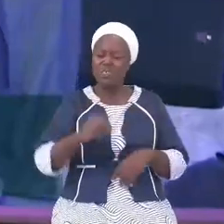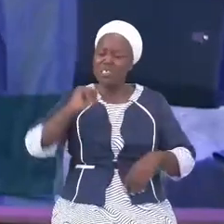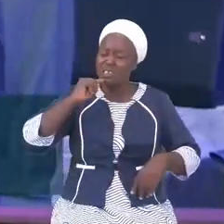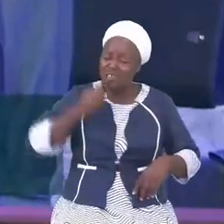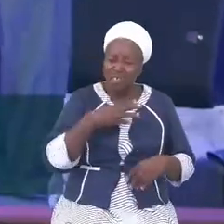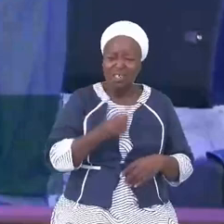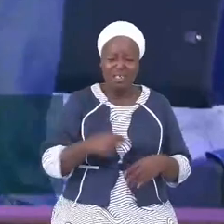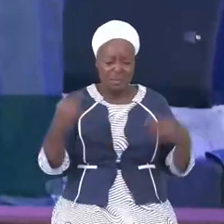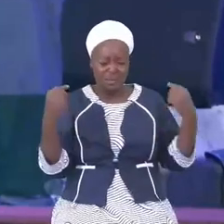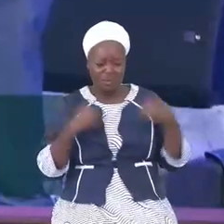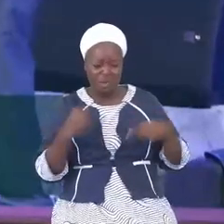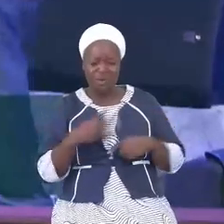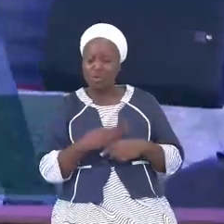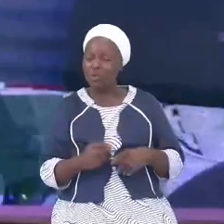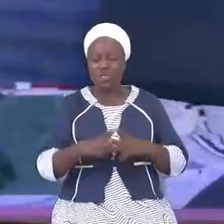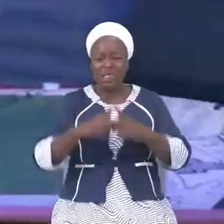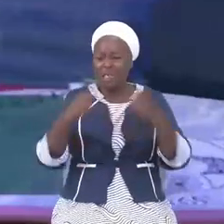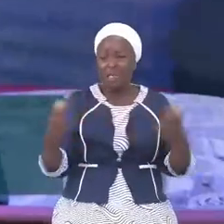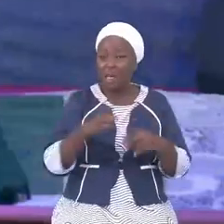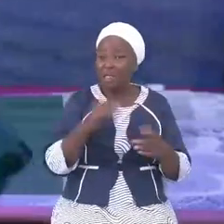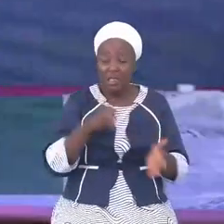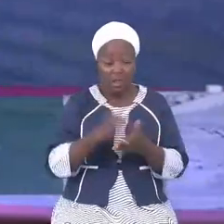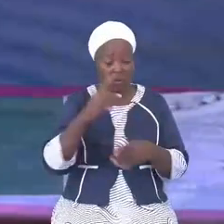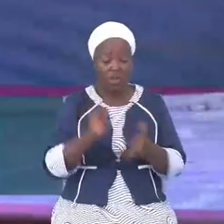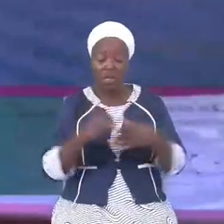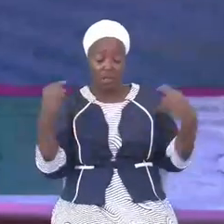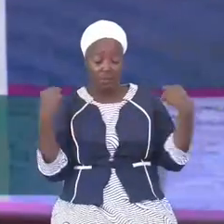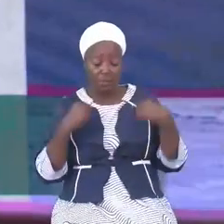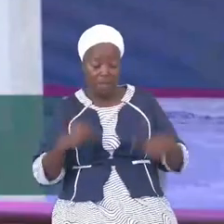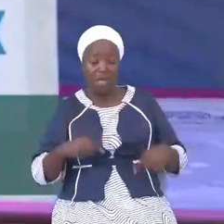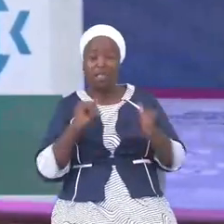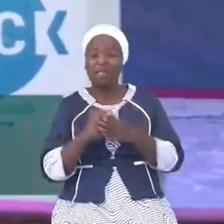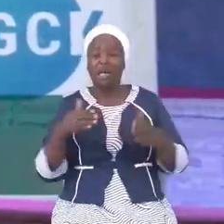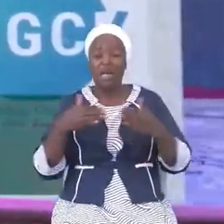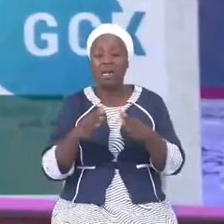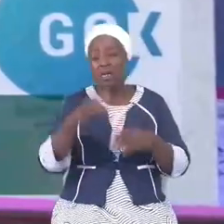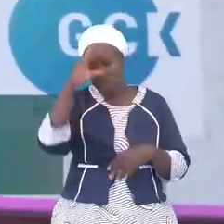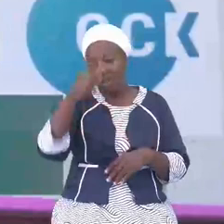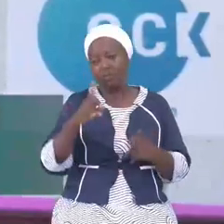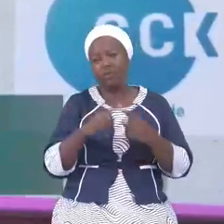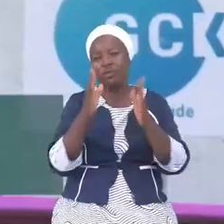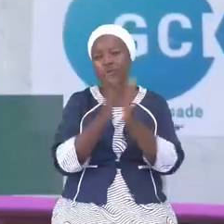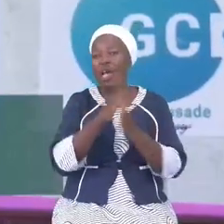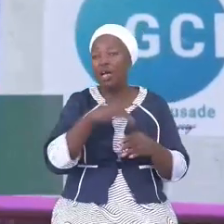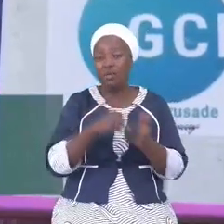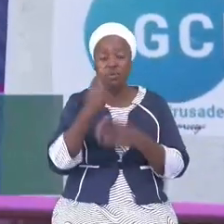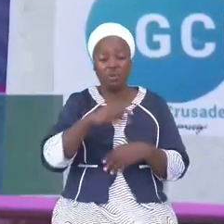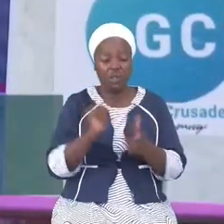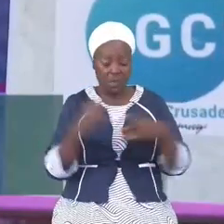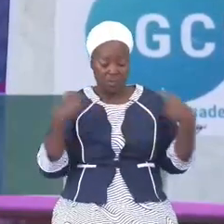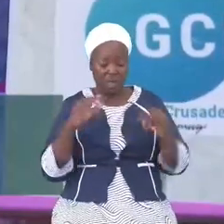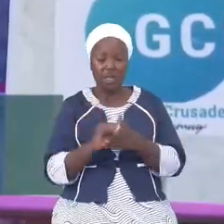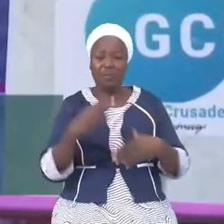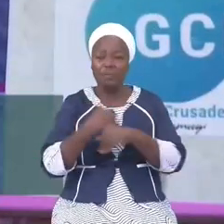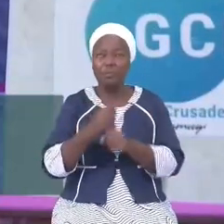effective. C'était cette douleur qui l'a conduit à la prière. Et c'est cette douleur qui l'a poussé